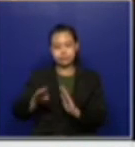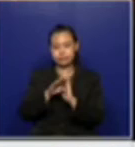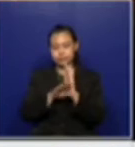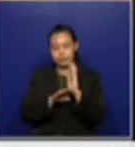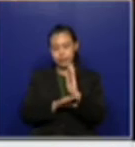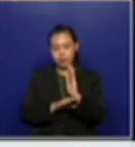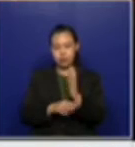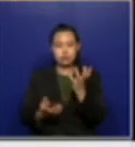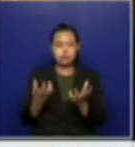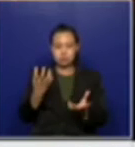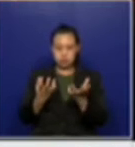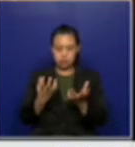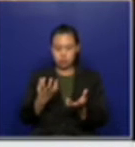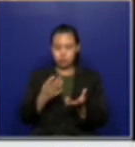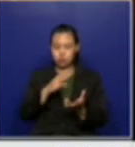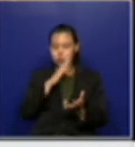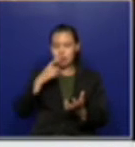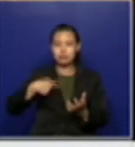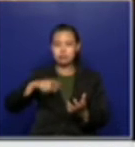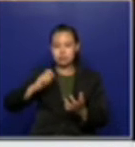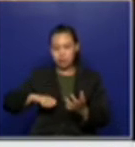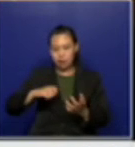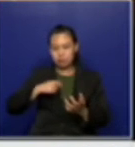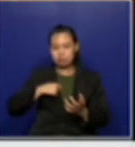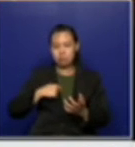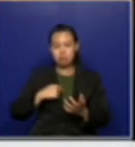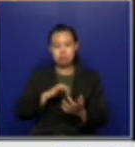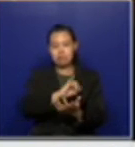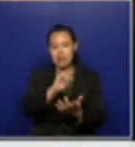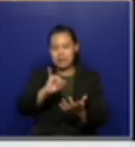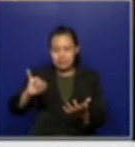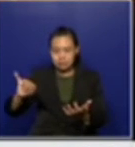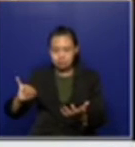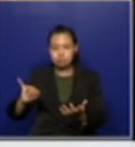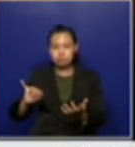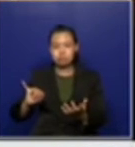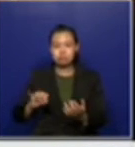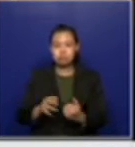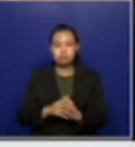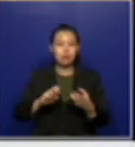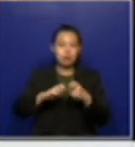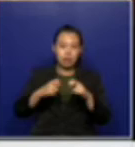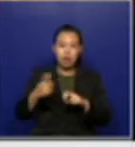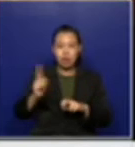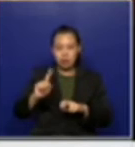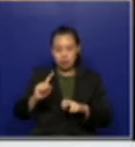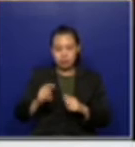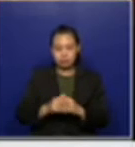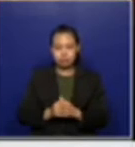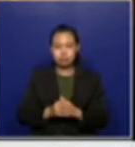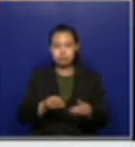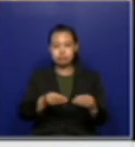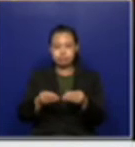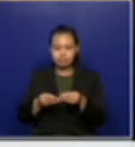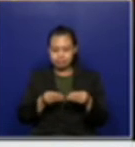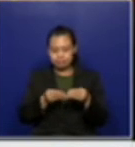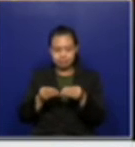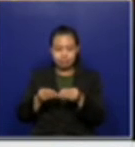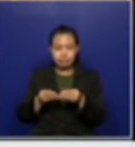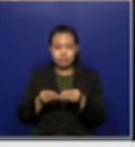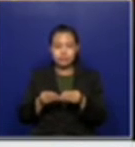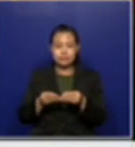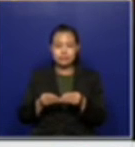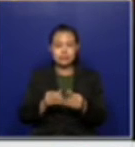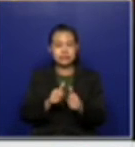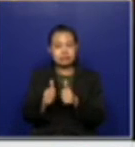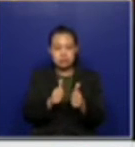งที่ตามมาสองเรื่องที่ผมอยากกราบเรียนเรื่องแรกก็คือเรื่องของบ่อนการพนันเกิดทั้งกลาง